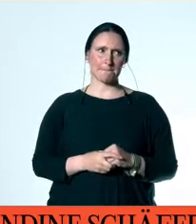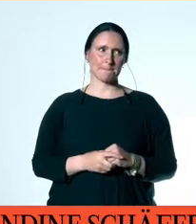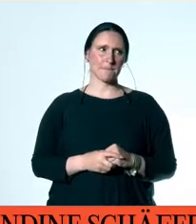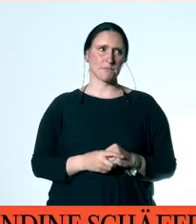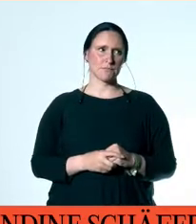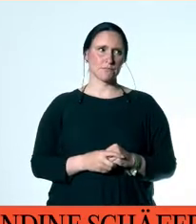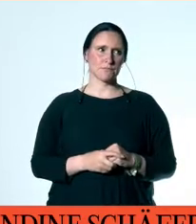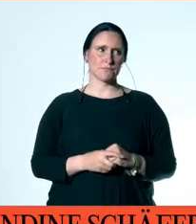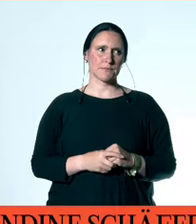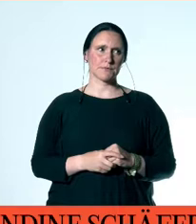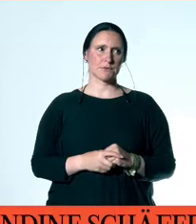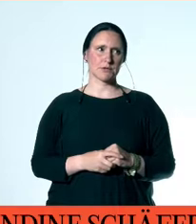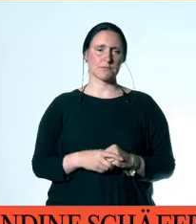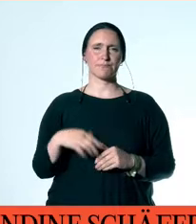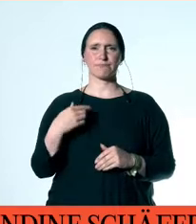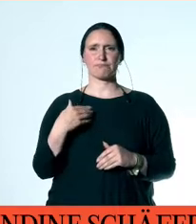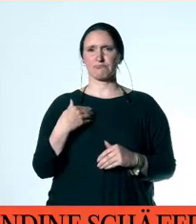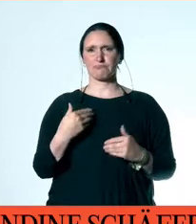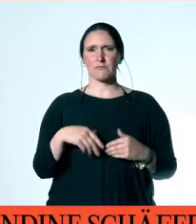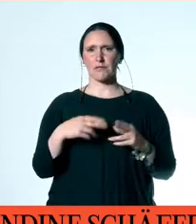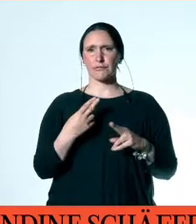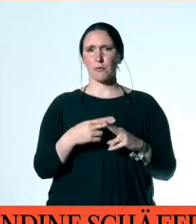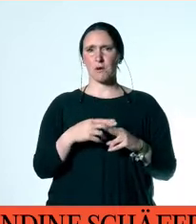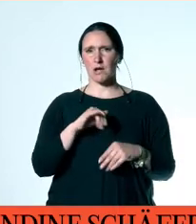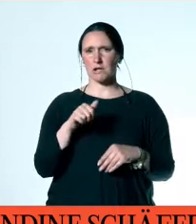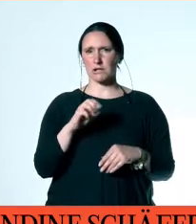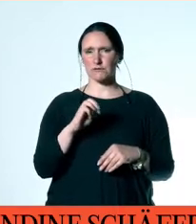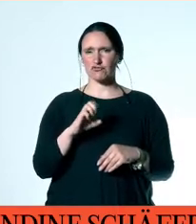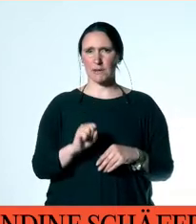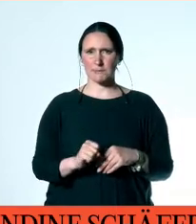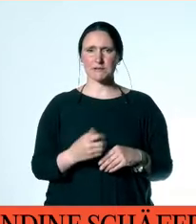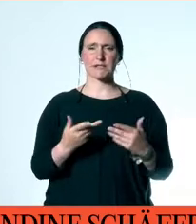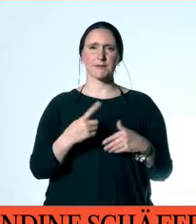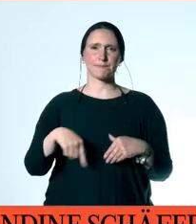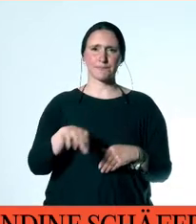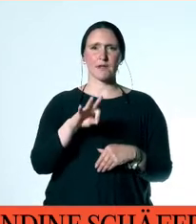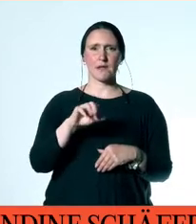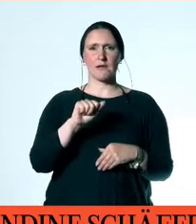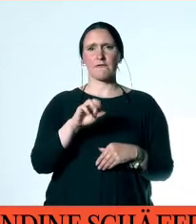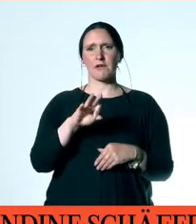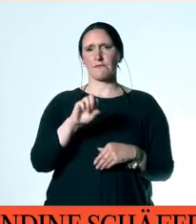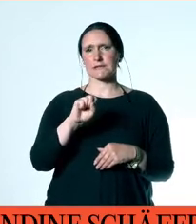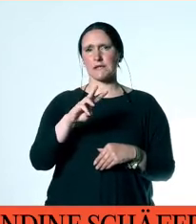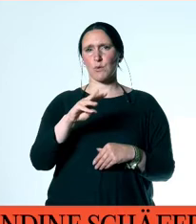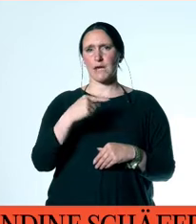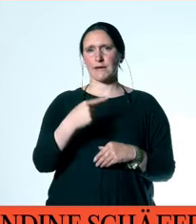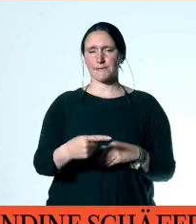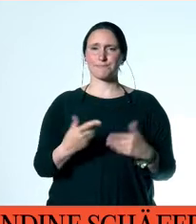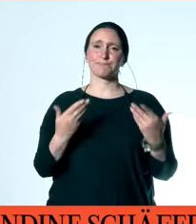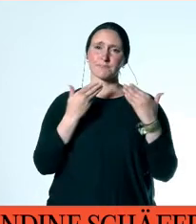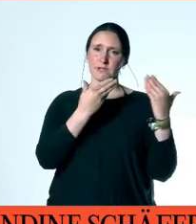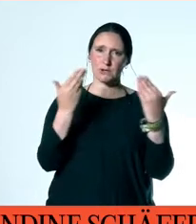Kia ora again. My name is James, and we are Fafswak. Thank you for having us.